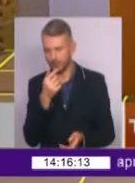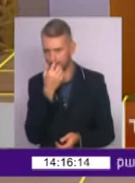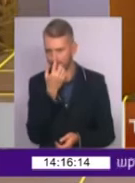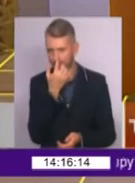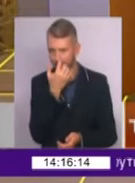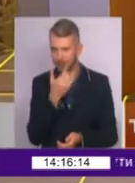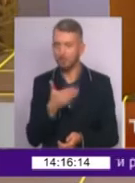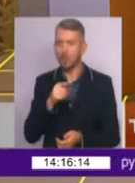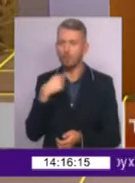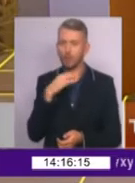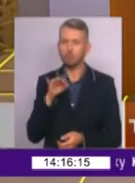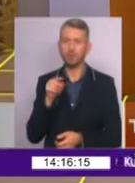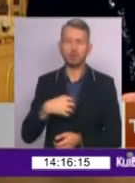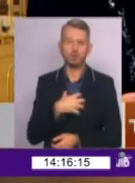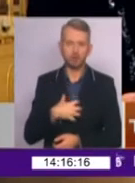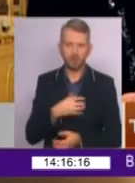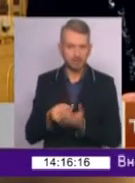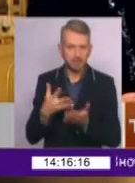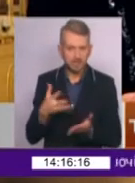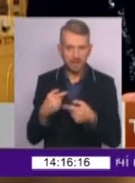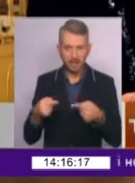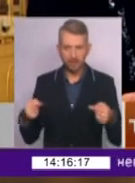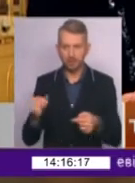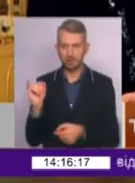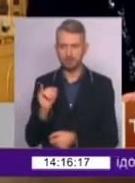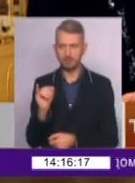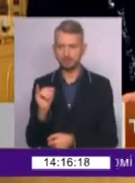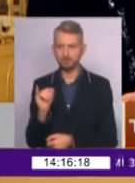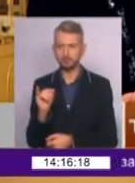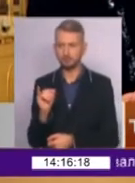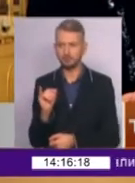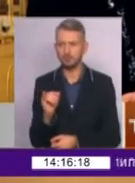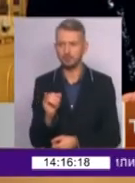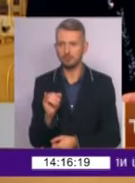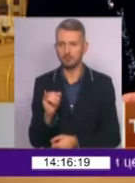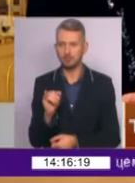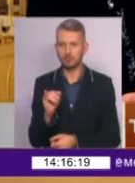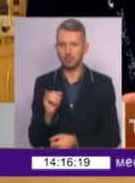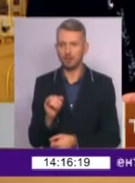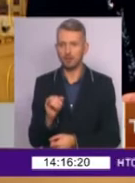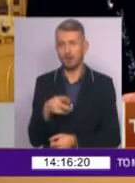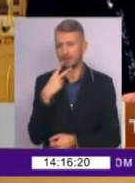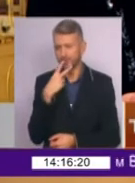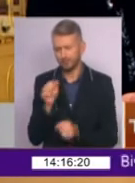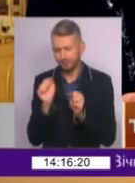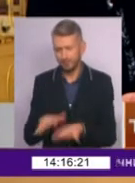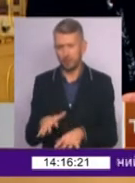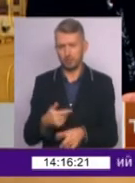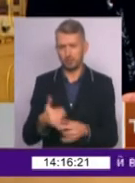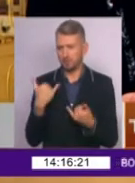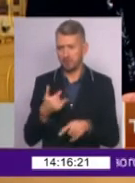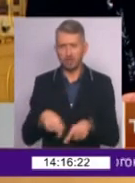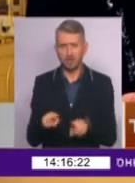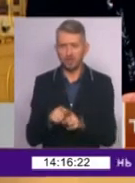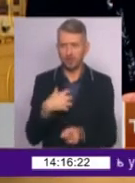говоримо якраз про ті важливі і цінні речі, і Ну, кінь палити, невже це настільки